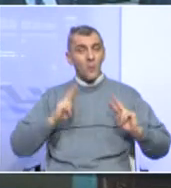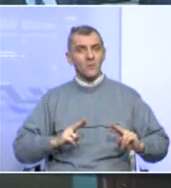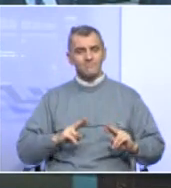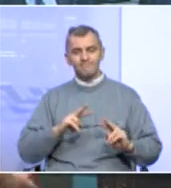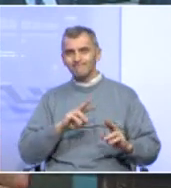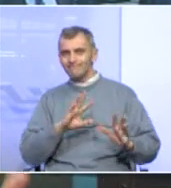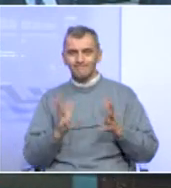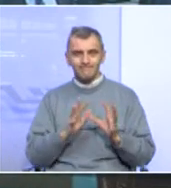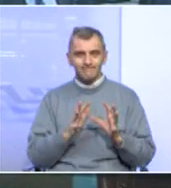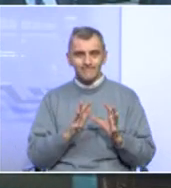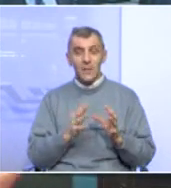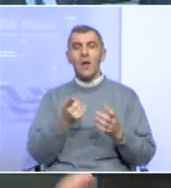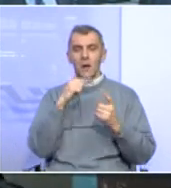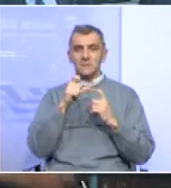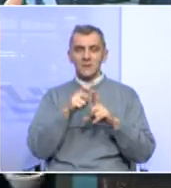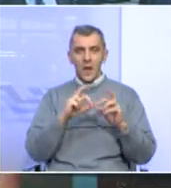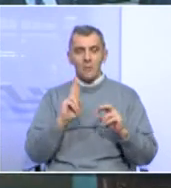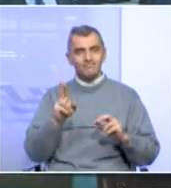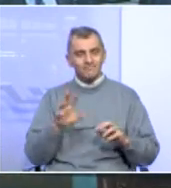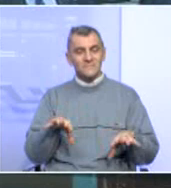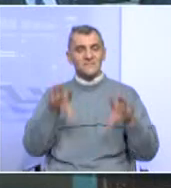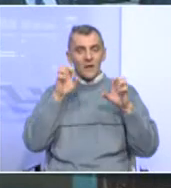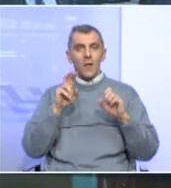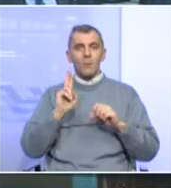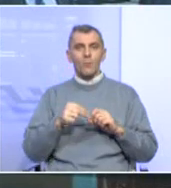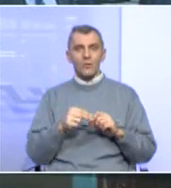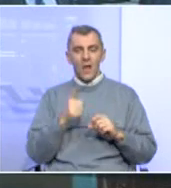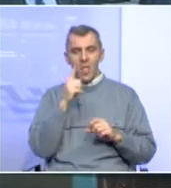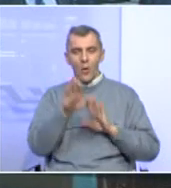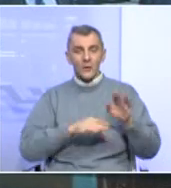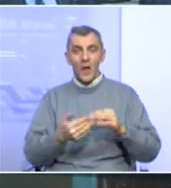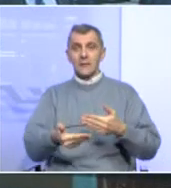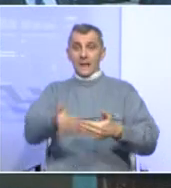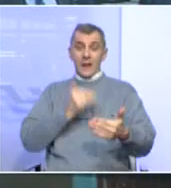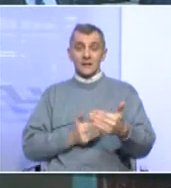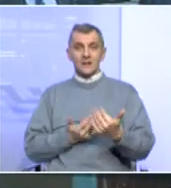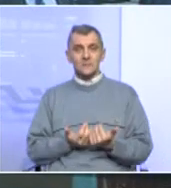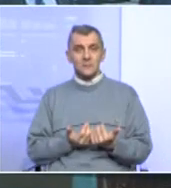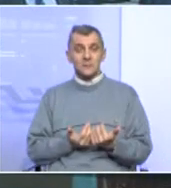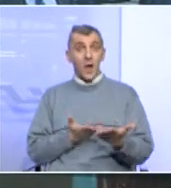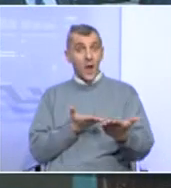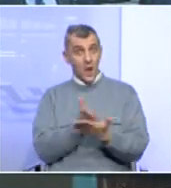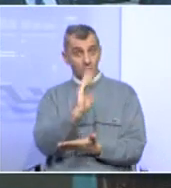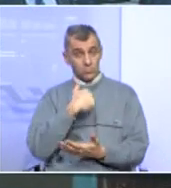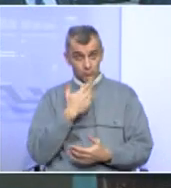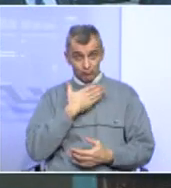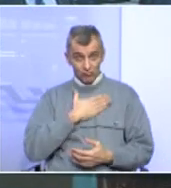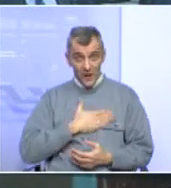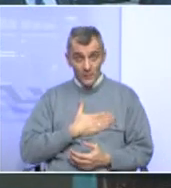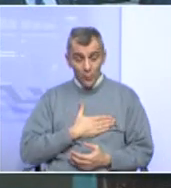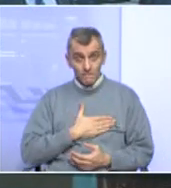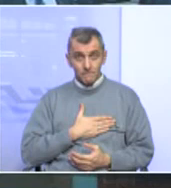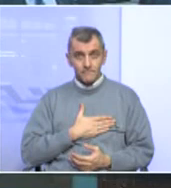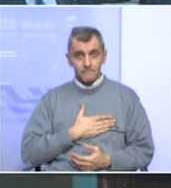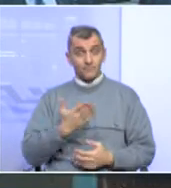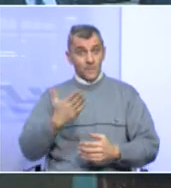I tada je i SDA shvatila da mora ići korak nazad. Ukoliko želimo